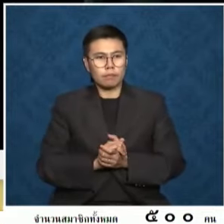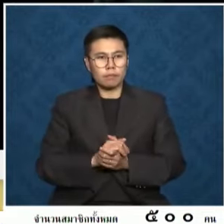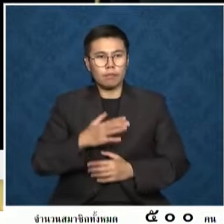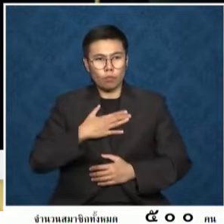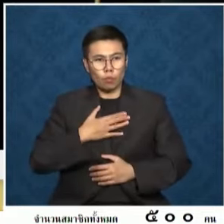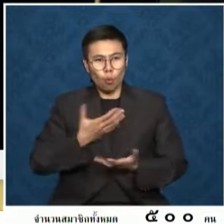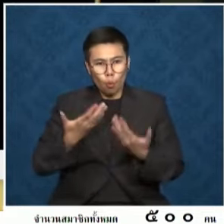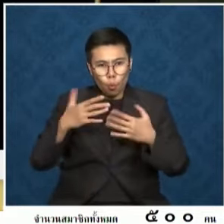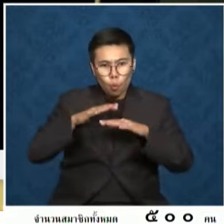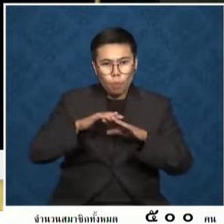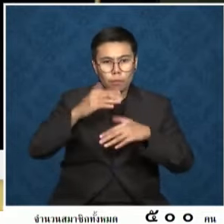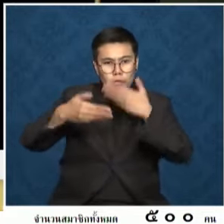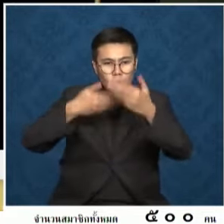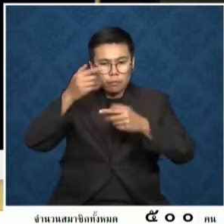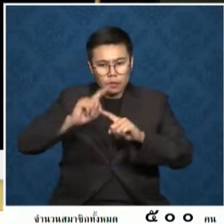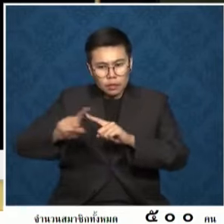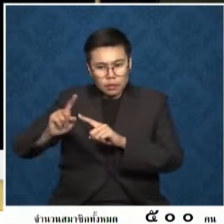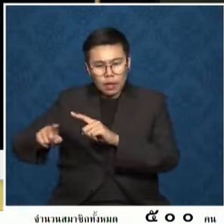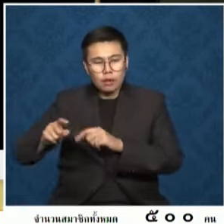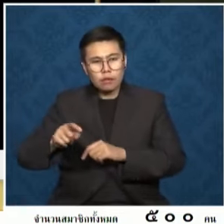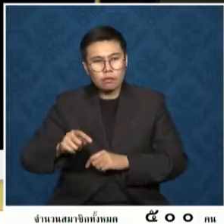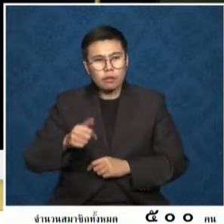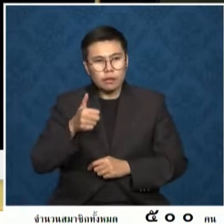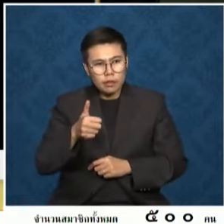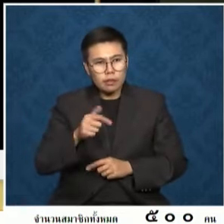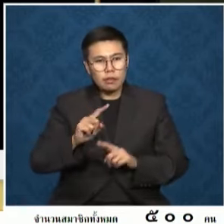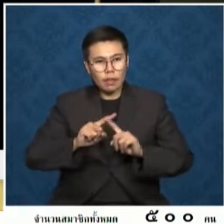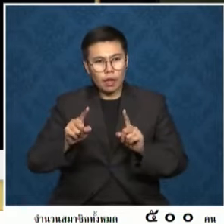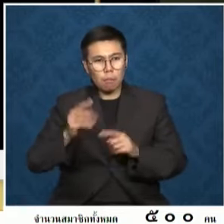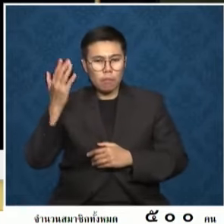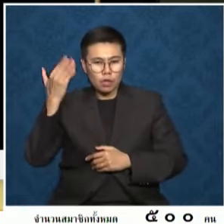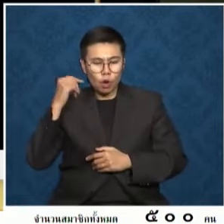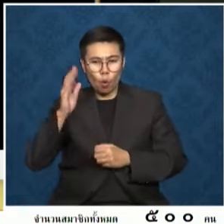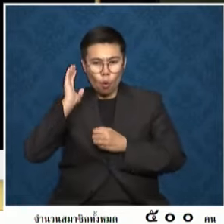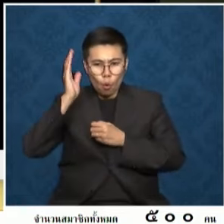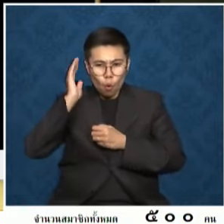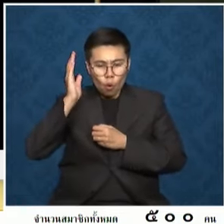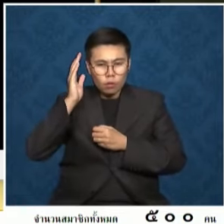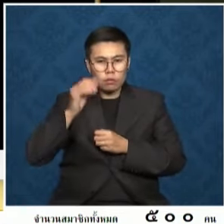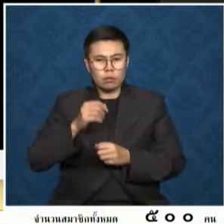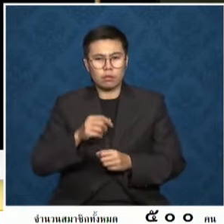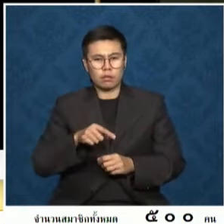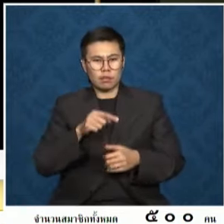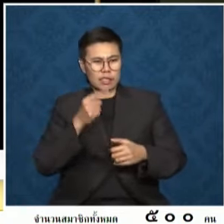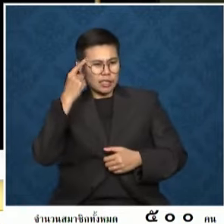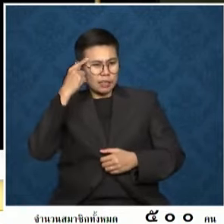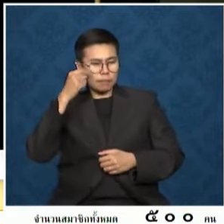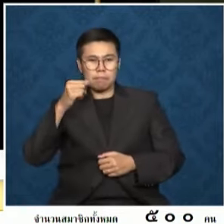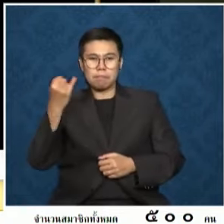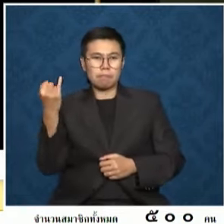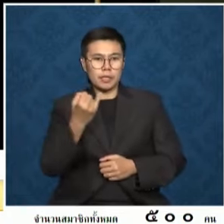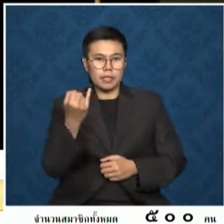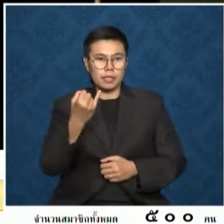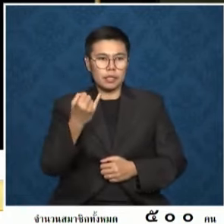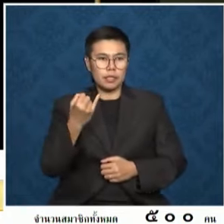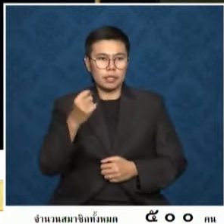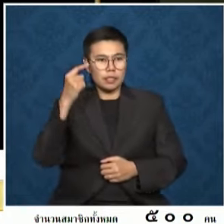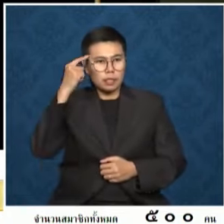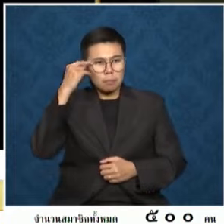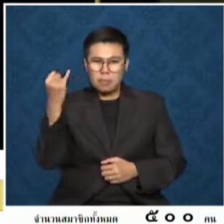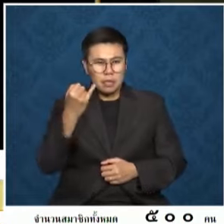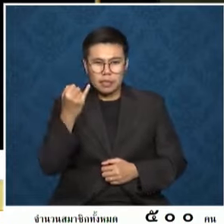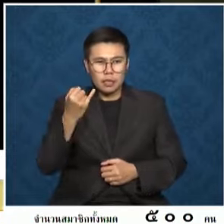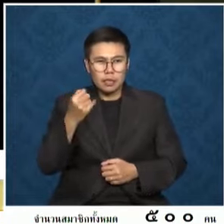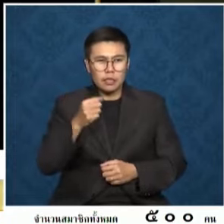จกรรมที่ดีงามก็ไม่ใช่เรื่องมันแต่ผู้อภิปรายมาสักครู่นี้สอดเจตนาที่ไม่ดีไม่ดีอย่างม